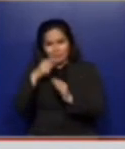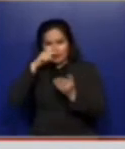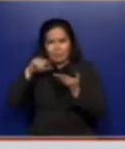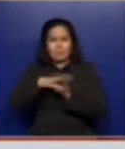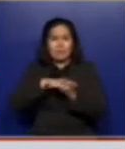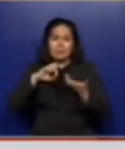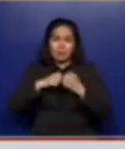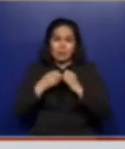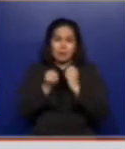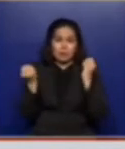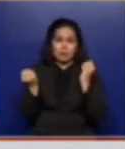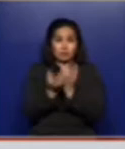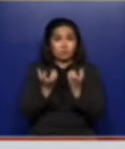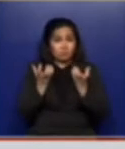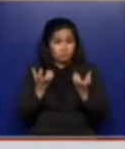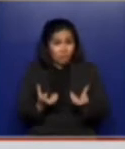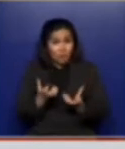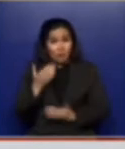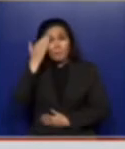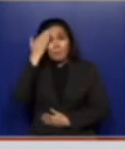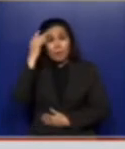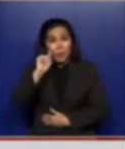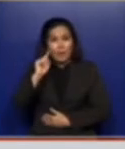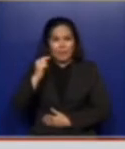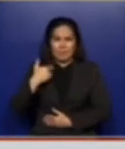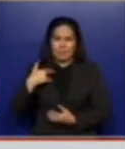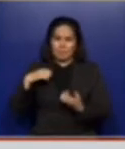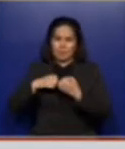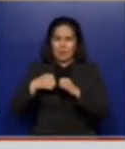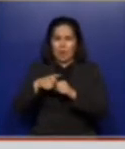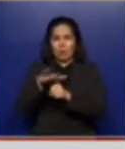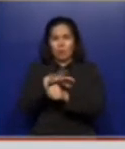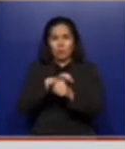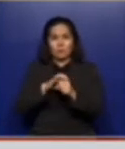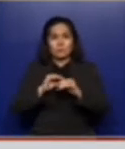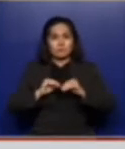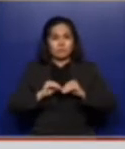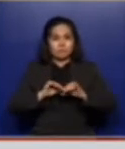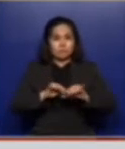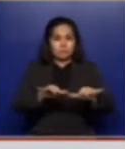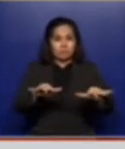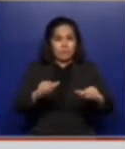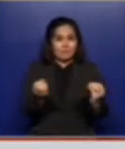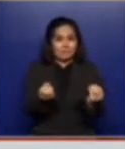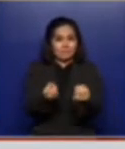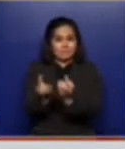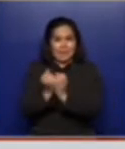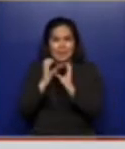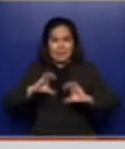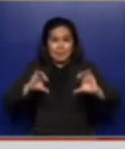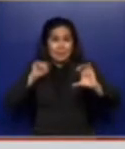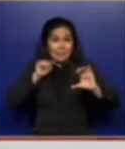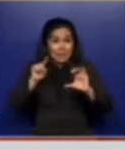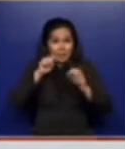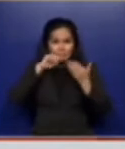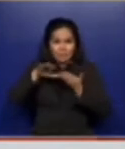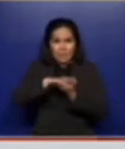ภาวะวิกฤตเพราะมีเชื้อไวรัสโคโรนาระบาดแล้วรัฐบาลสั่งล็อกดาวน์ทั้งประเ